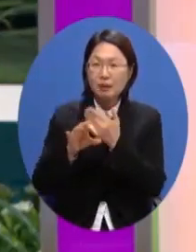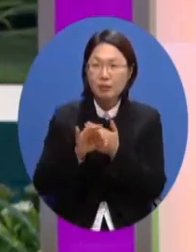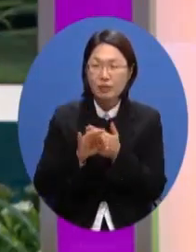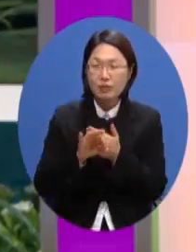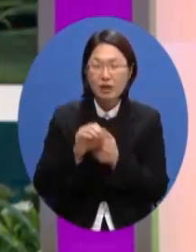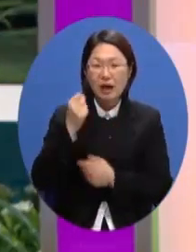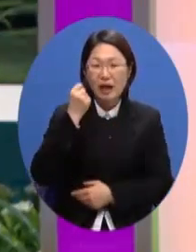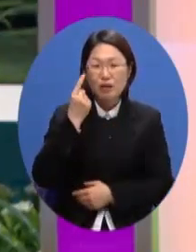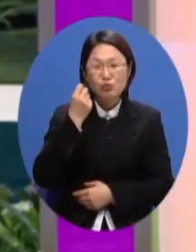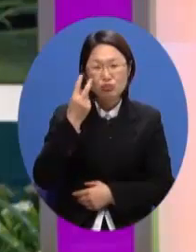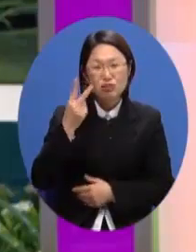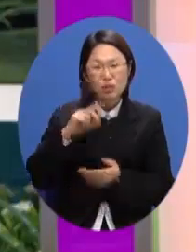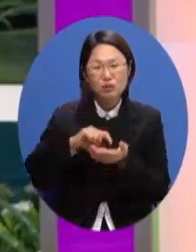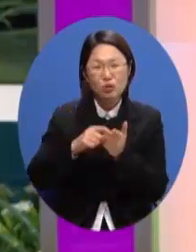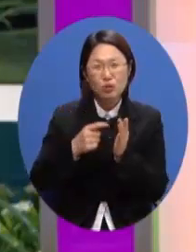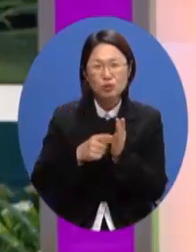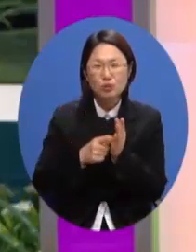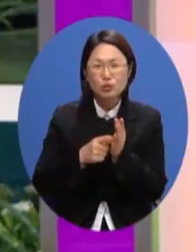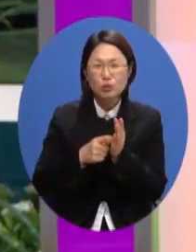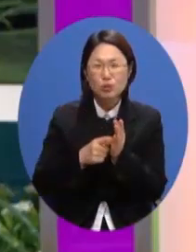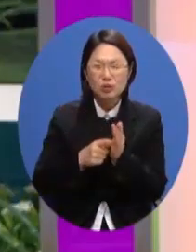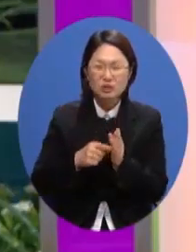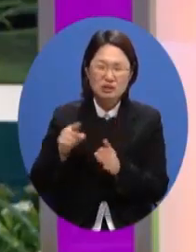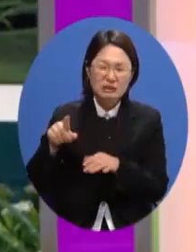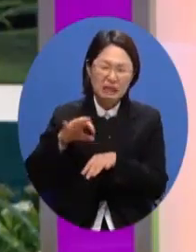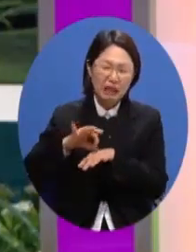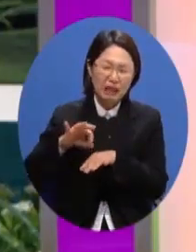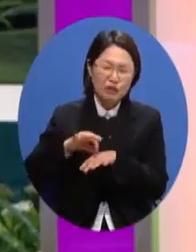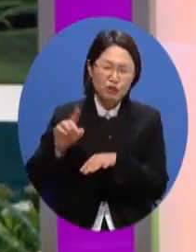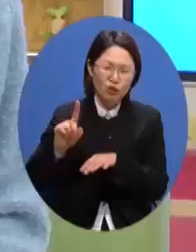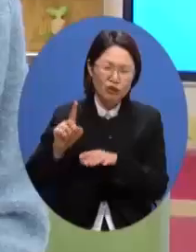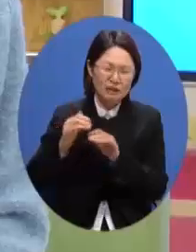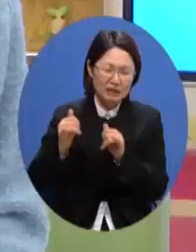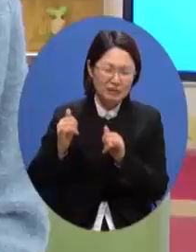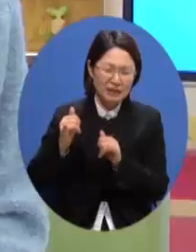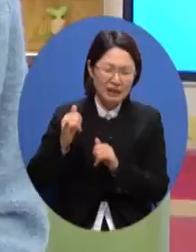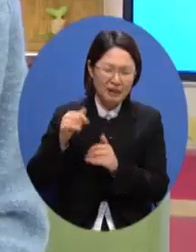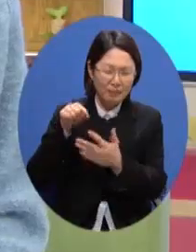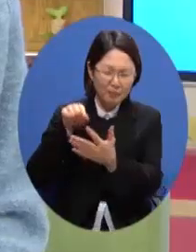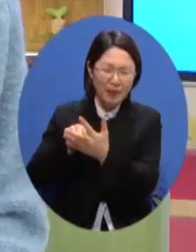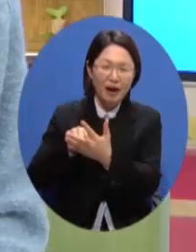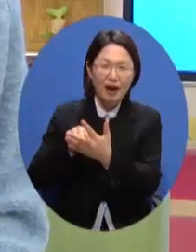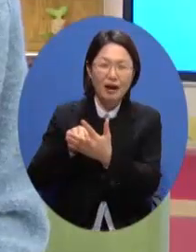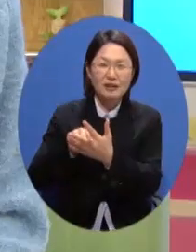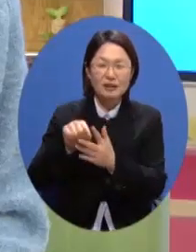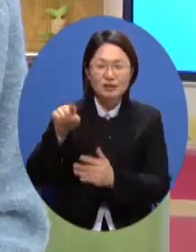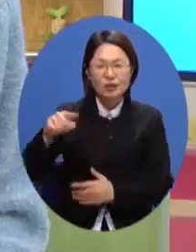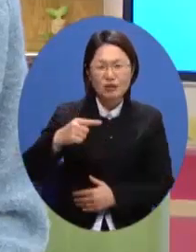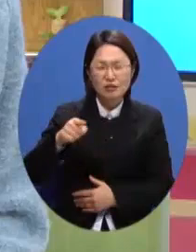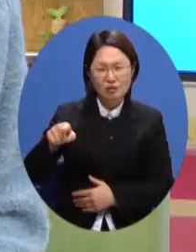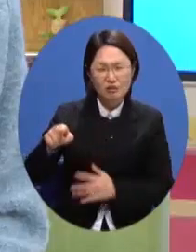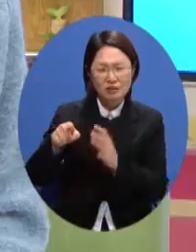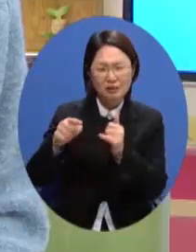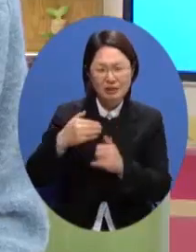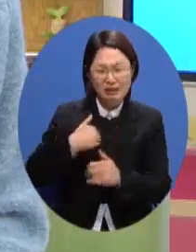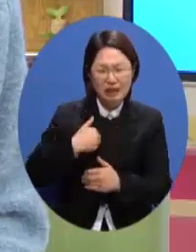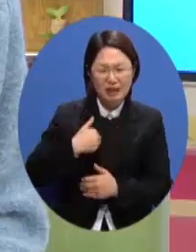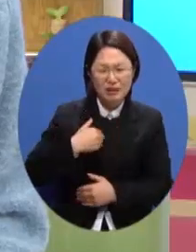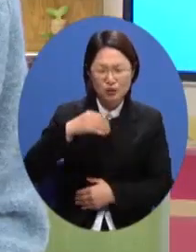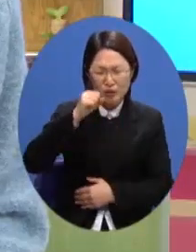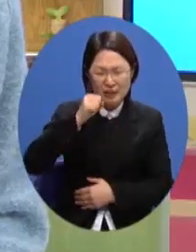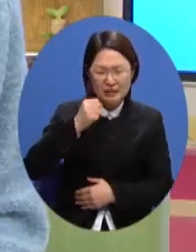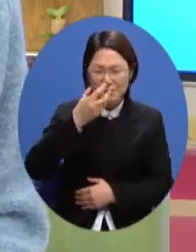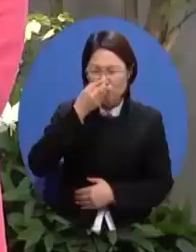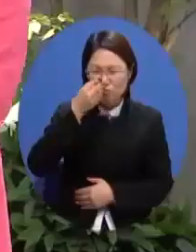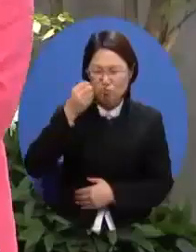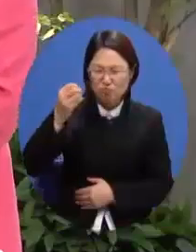한두 달 이 사람과 만나보면 대충 저 사람이 어떤 줄 알아요. 그리고 저 사람이 날 좋아하는지, 날 무시하는지,